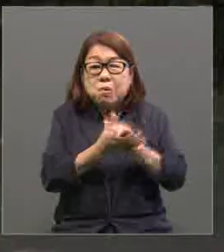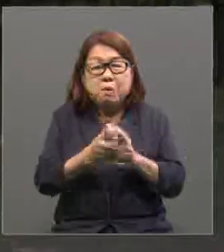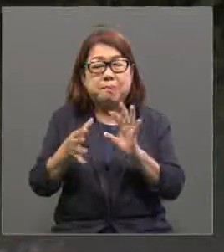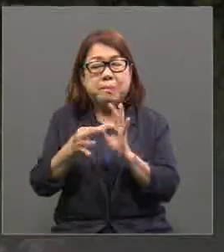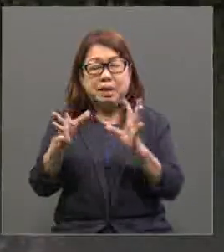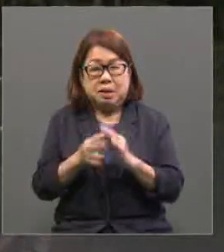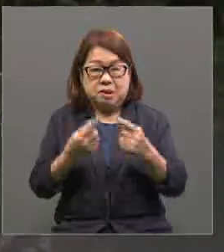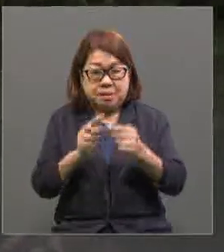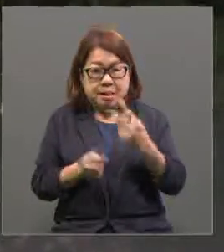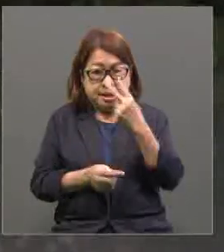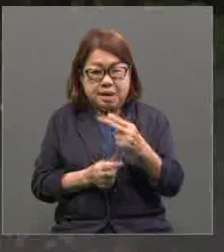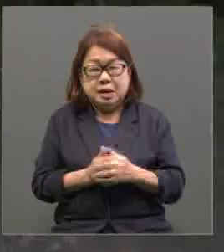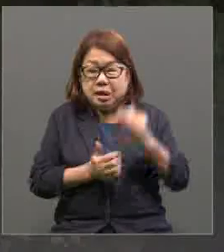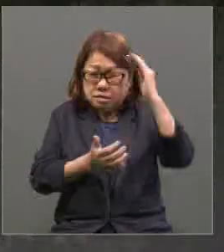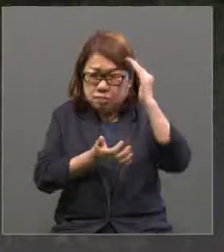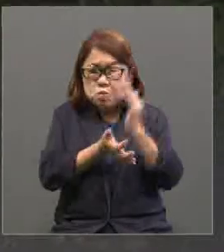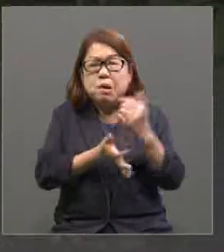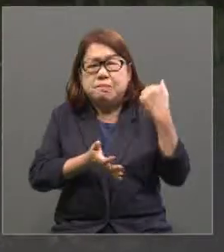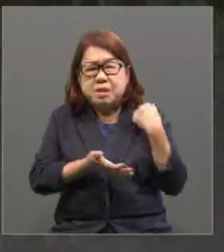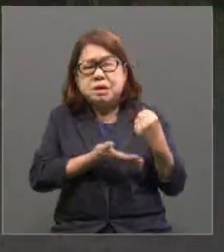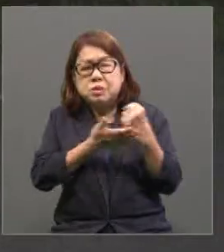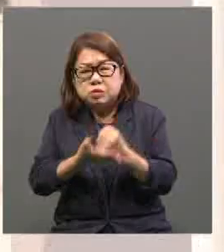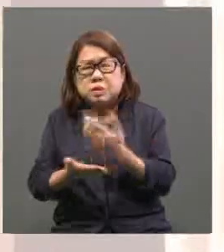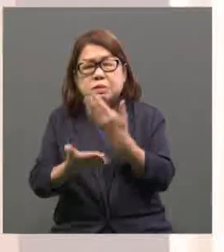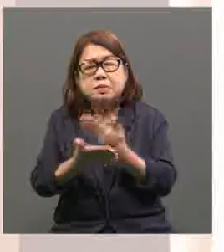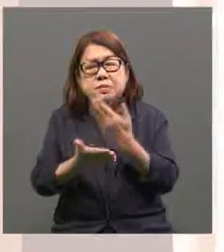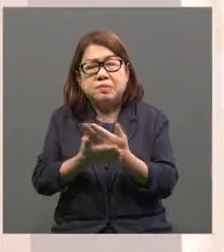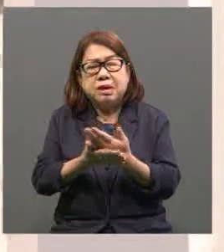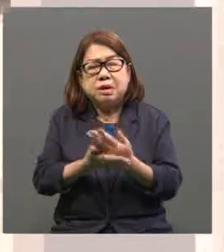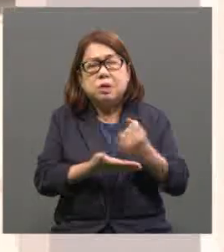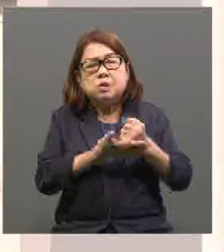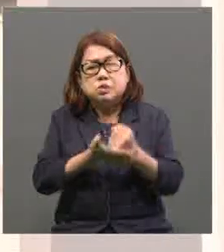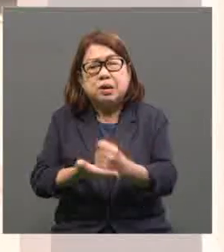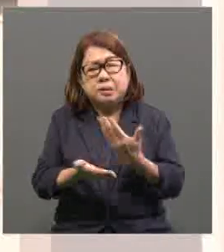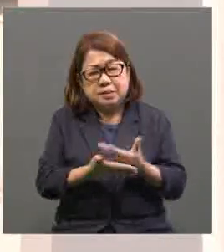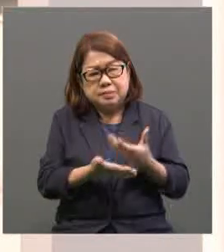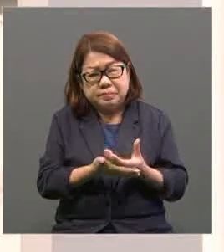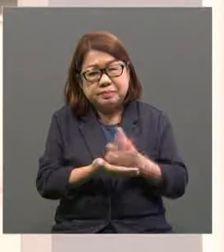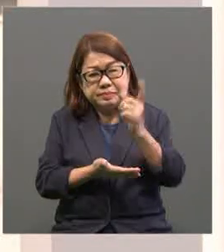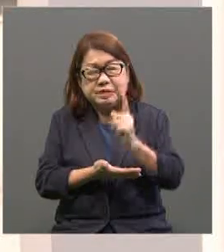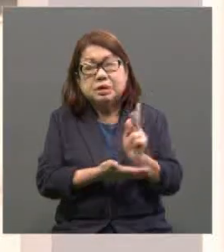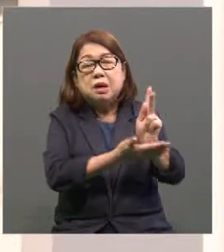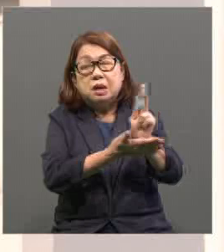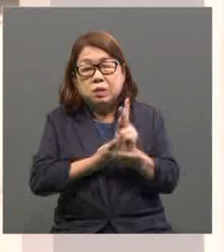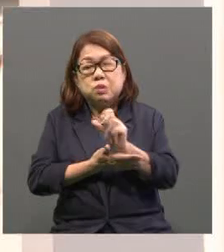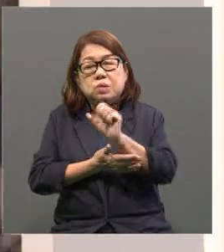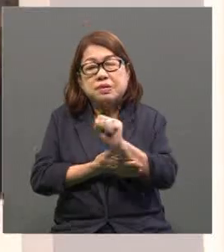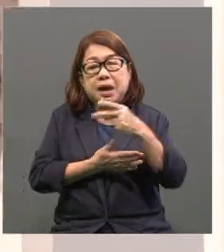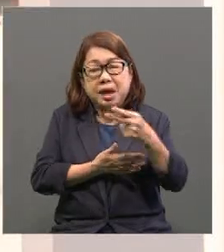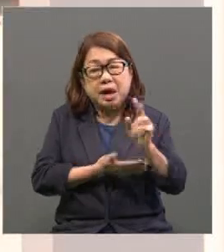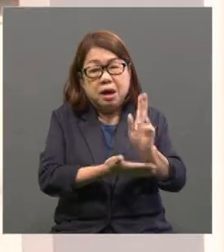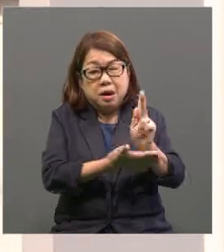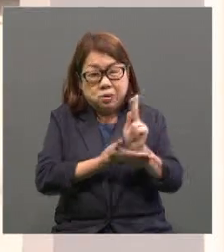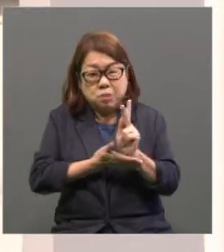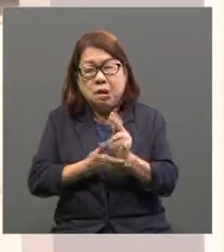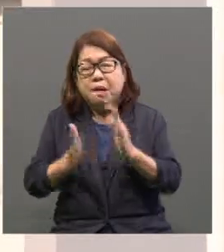จอว่ารองออฟได้ช่วยเหลือด้านการเงินให้กับแอมซัพพอร์ตเงินตรงนี้ด้วยการไปกู้เงินจากสหกรณ์แล้วก็เอาบ้